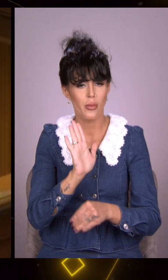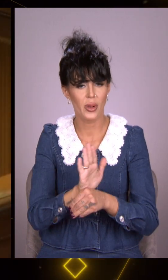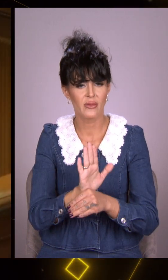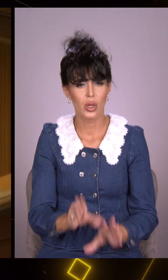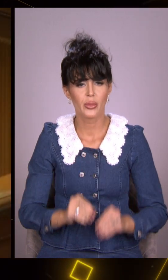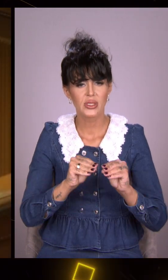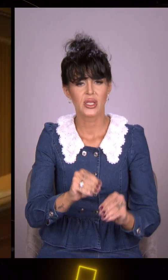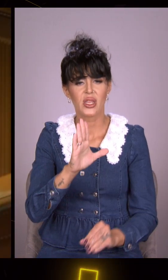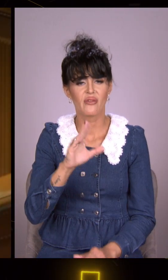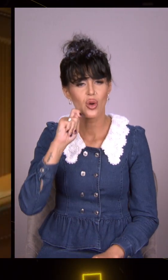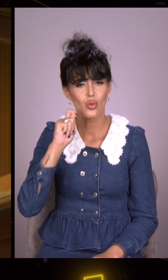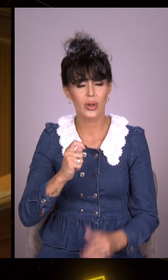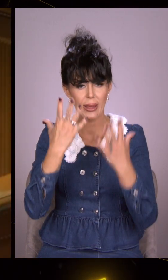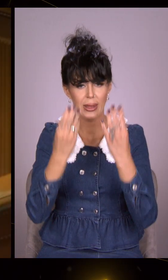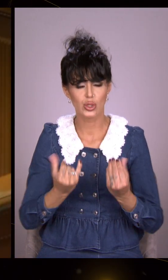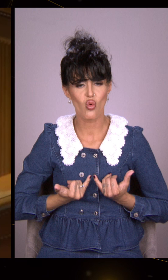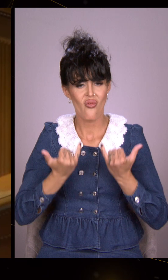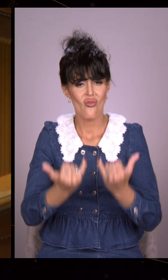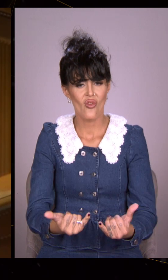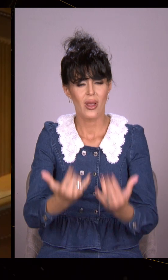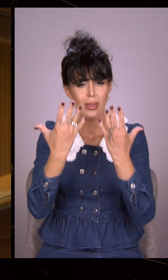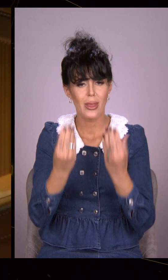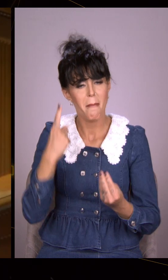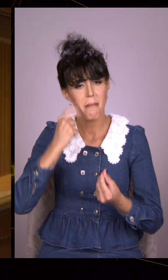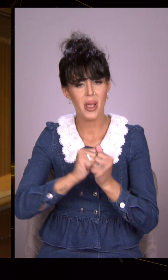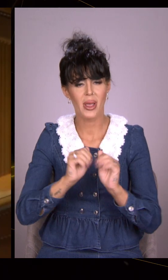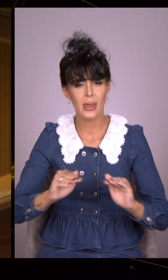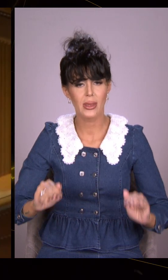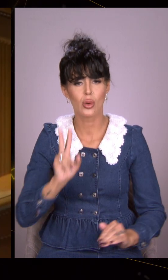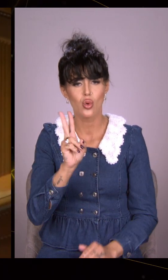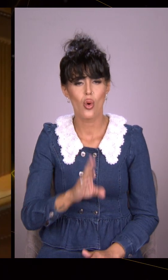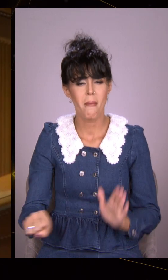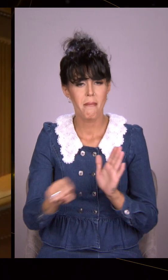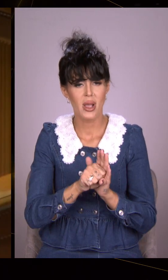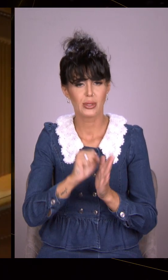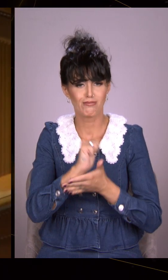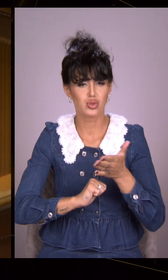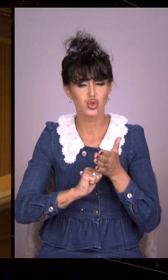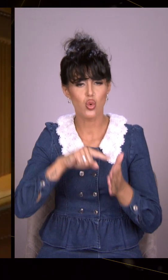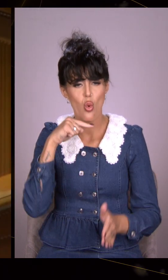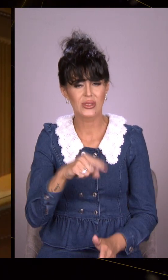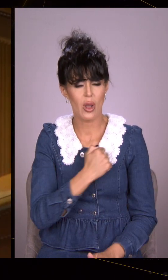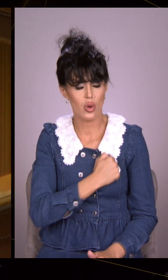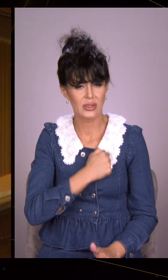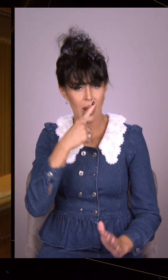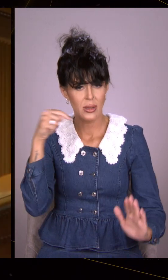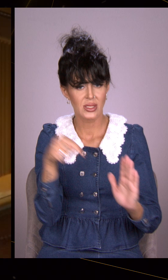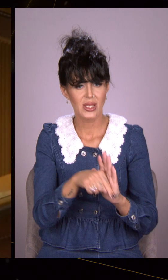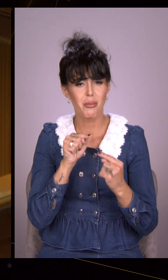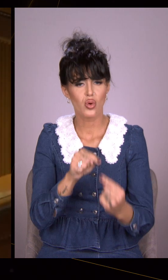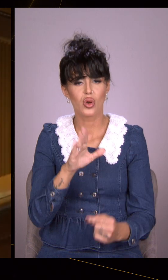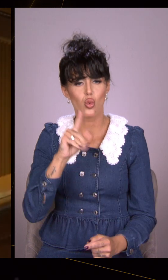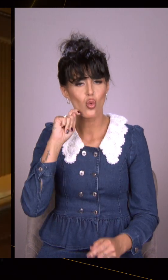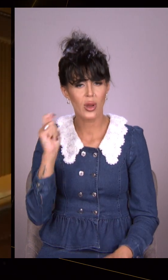установити в Україні День вшанування пам'яті дітей, які загинули внаслідок збройної агресії Російської Федерації проти України, який відзначати